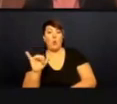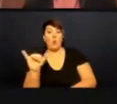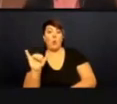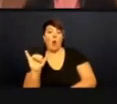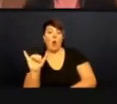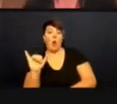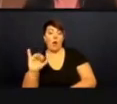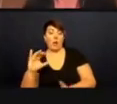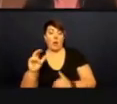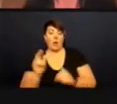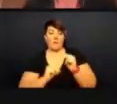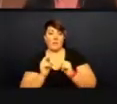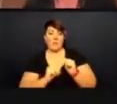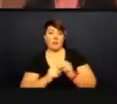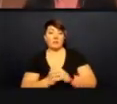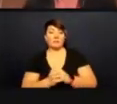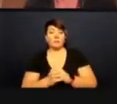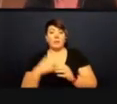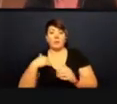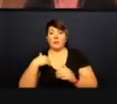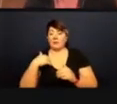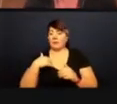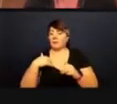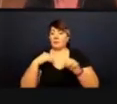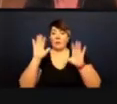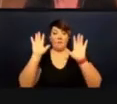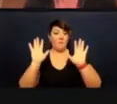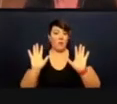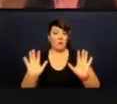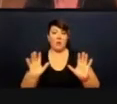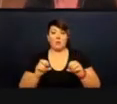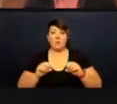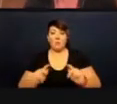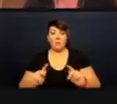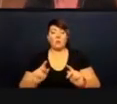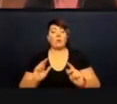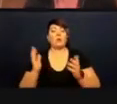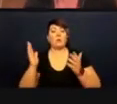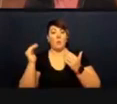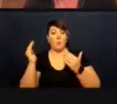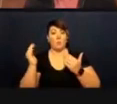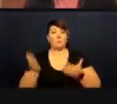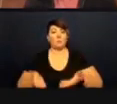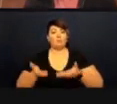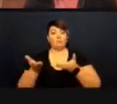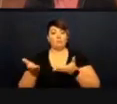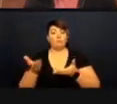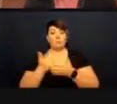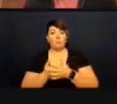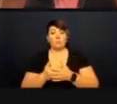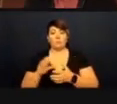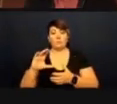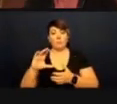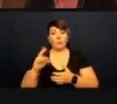Fantastic location for us, and we hope to be bringing that to you very soon in the near future. Chris.